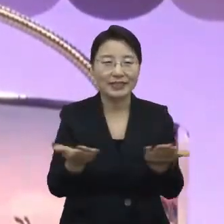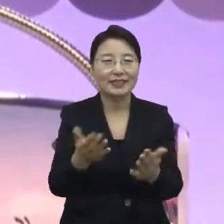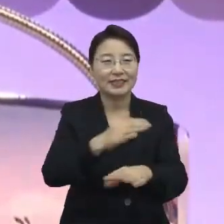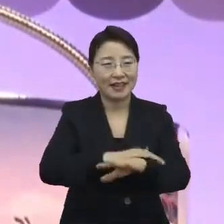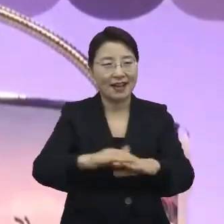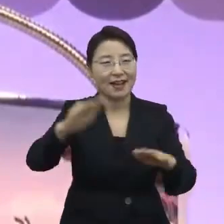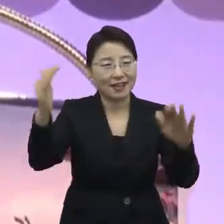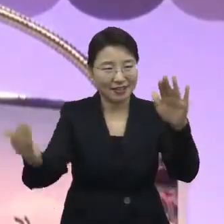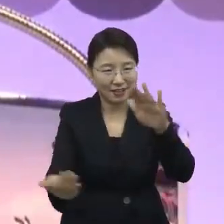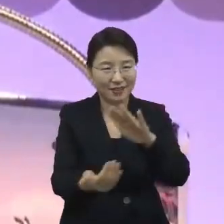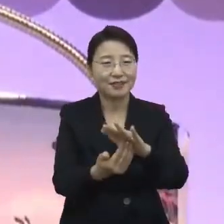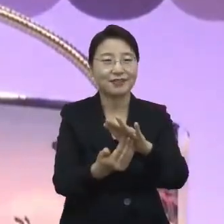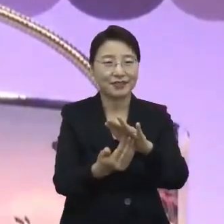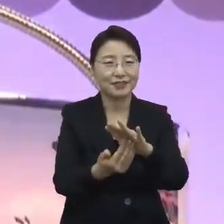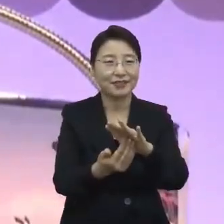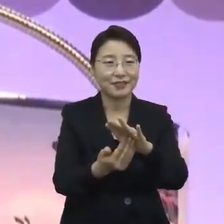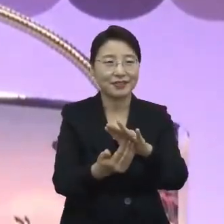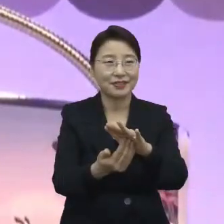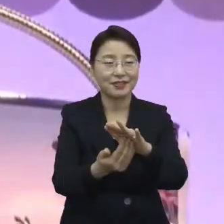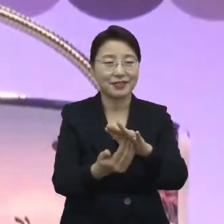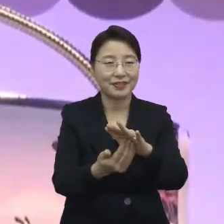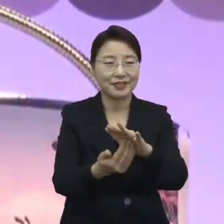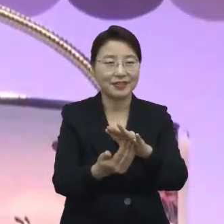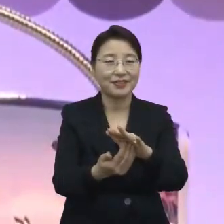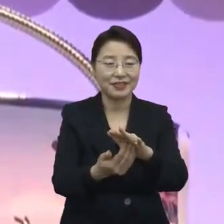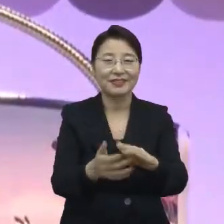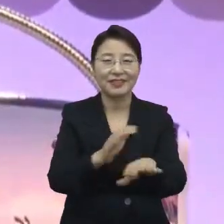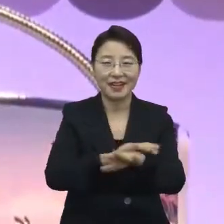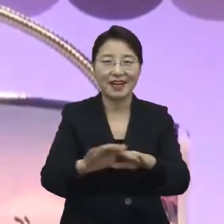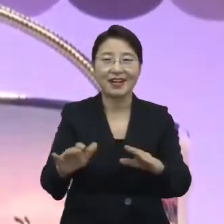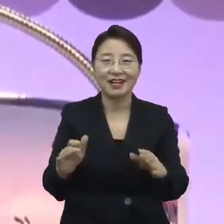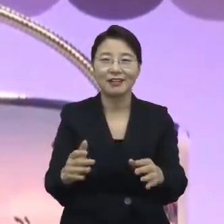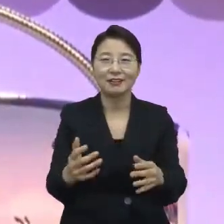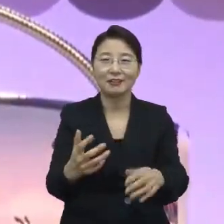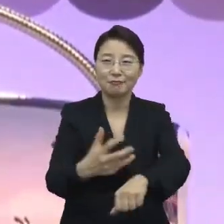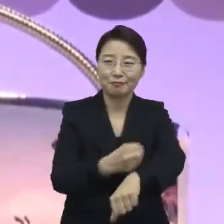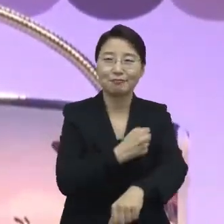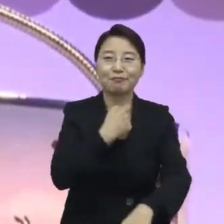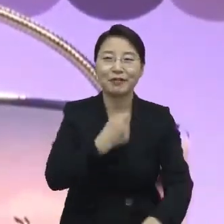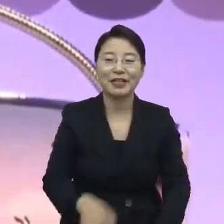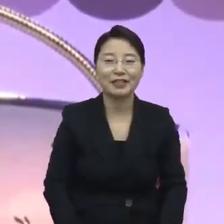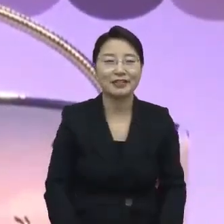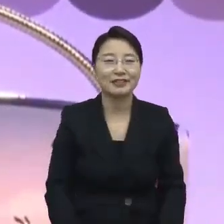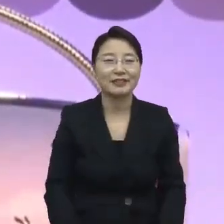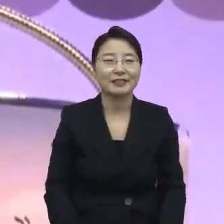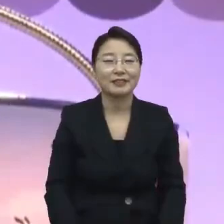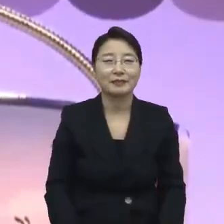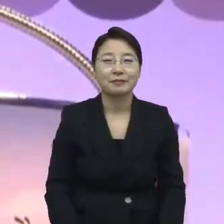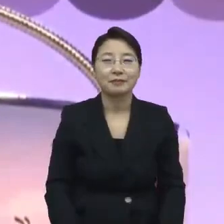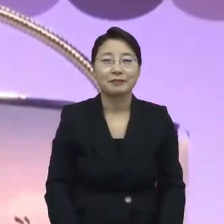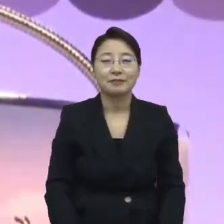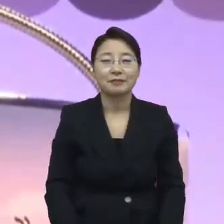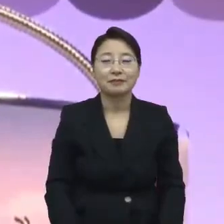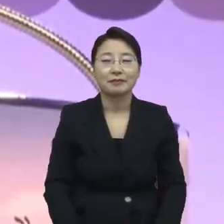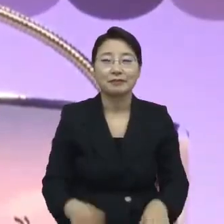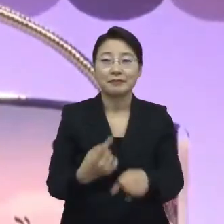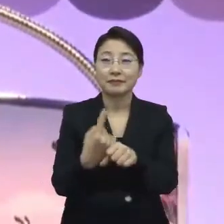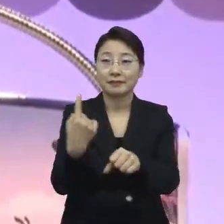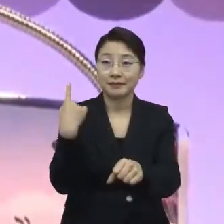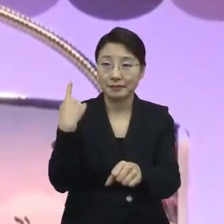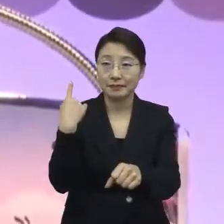일 모두 찬성드리고 분발하시기 바랍니다. 존경하는 국민 여러분, 돌이켜보면